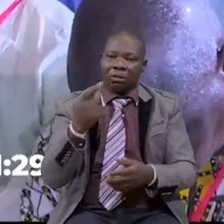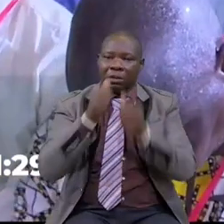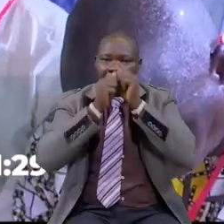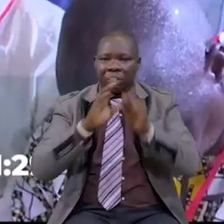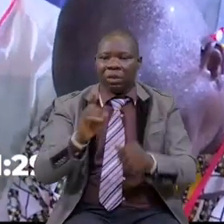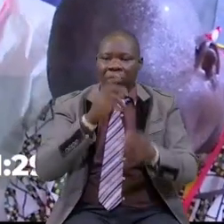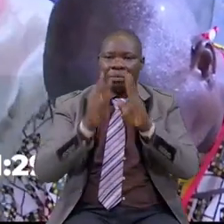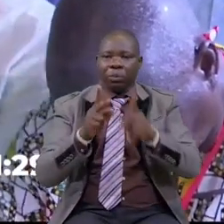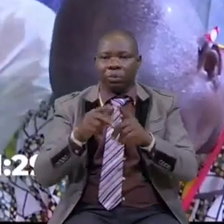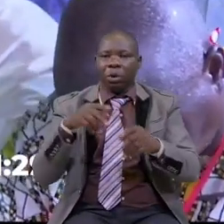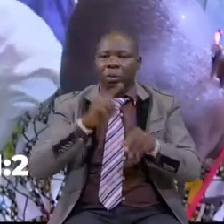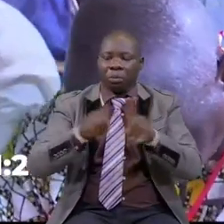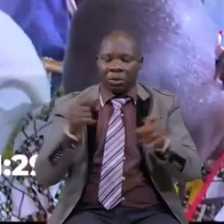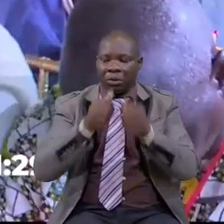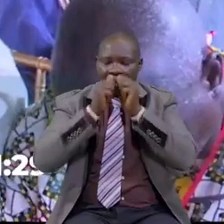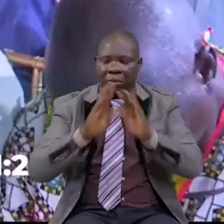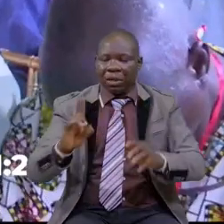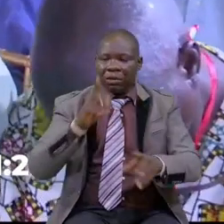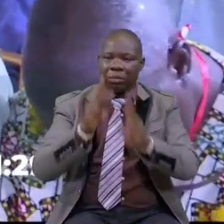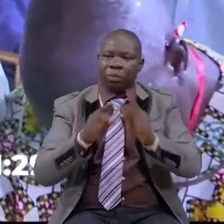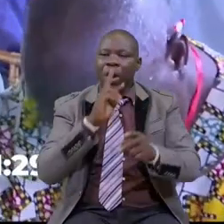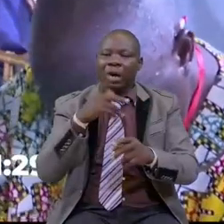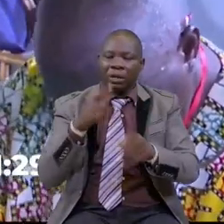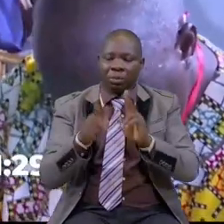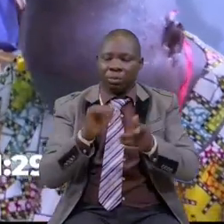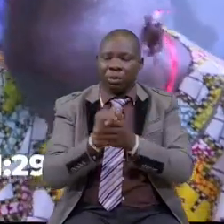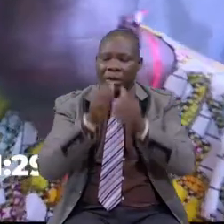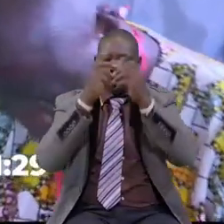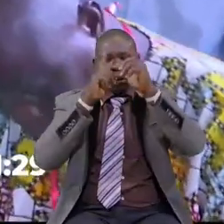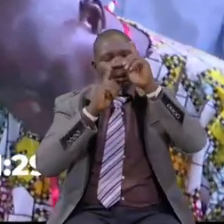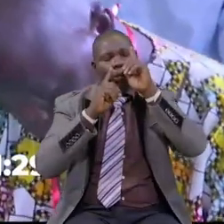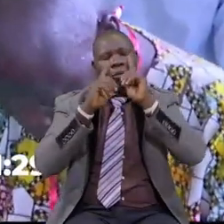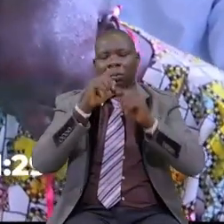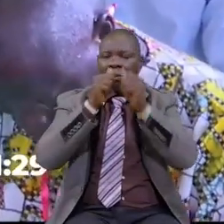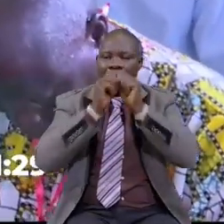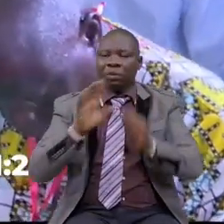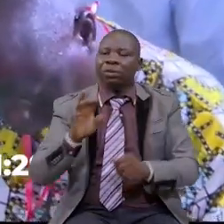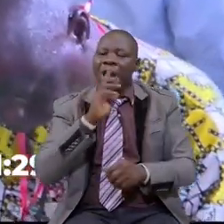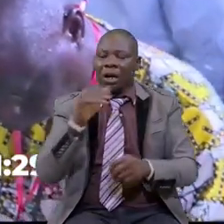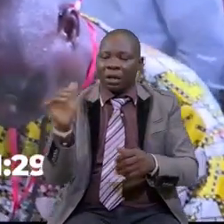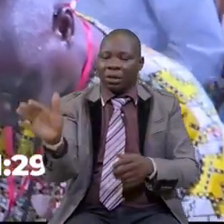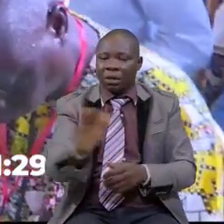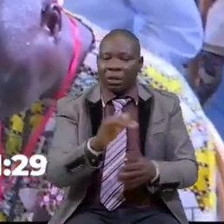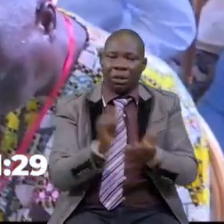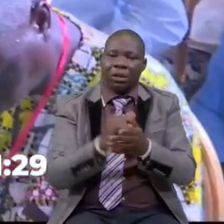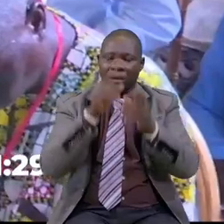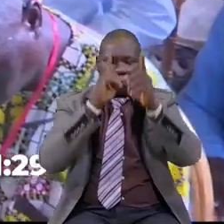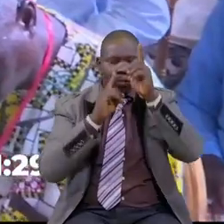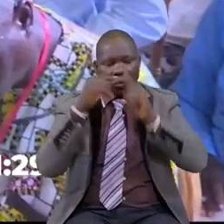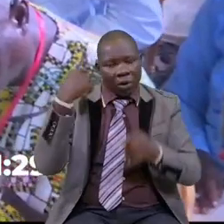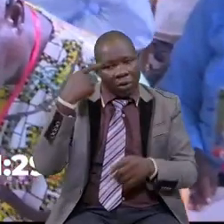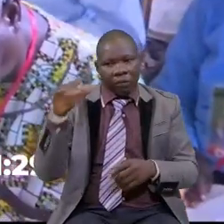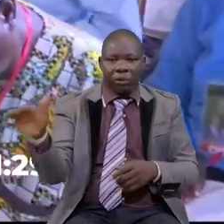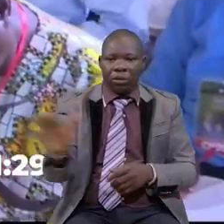Ceux-là ne sont pas heureux. Ceux qui sont heureux sont ceux qui sont affligés. Ah, heureux les affligés, car ils